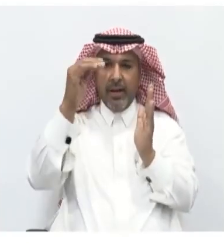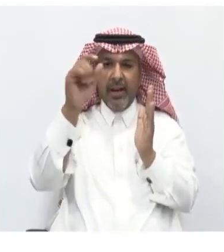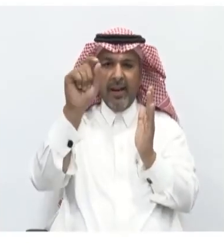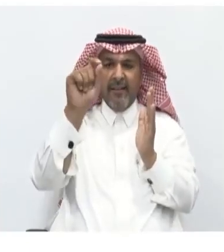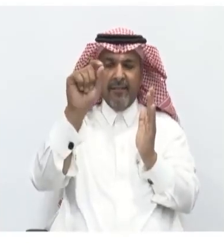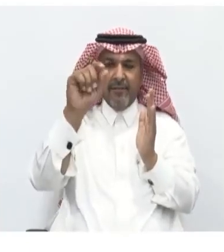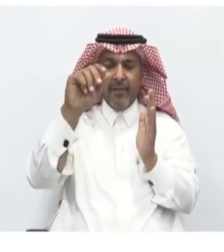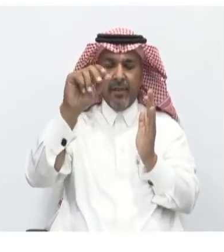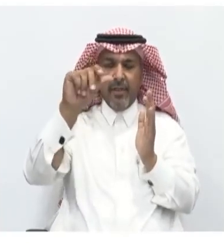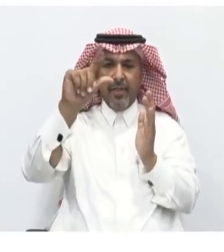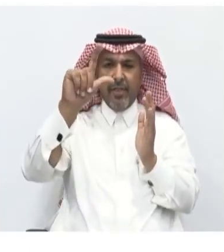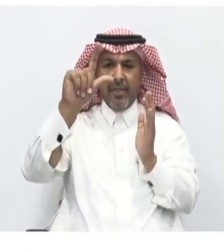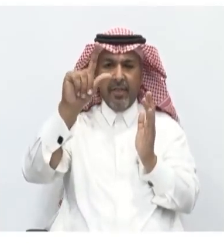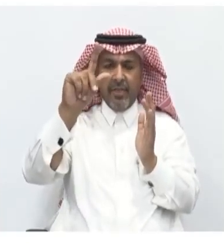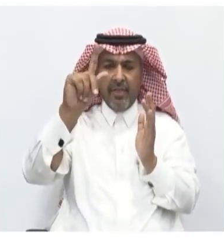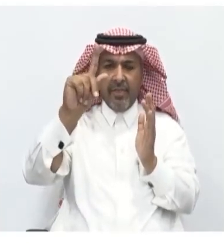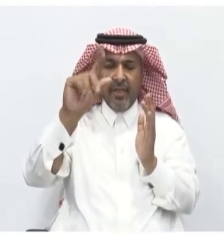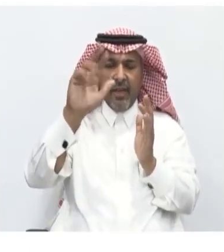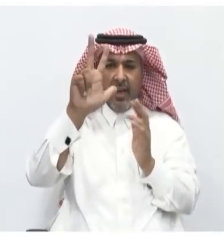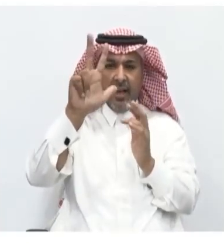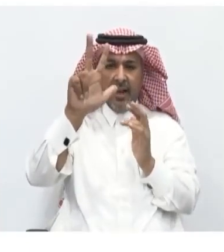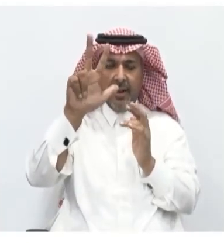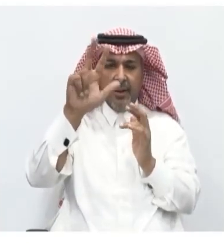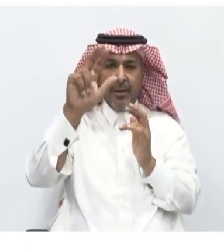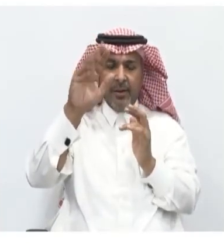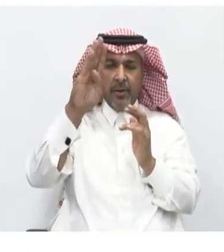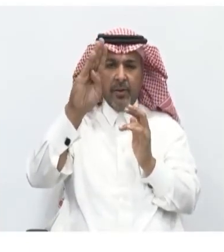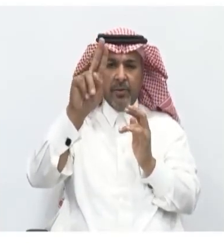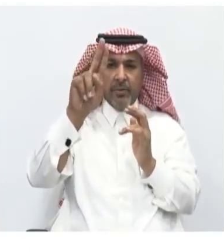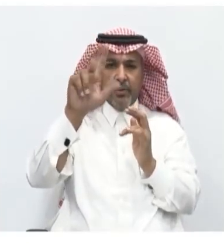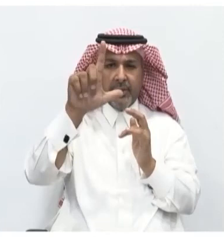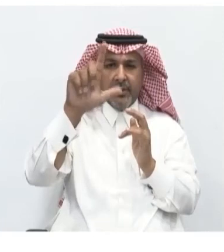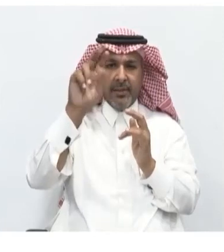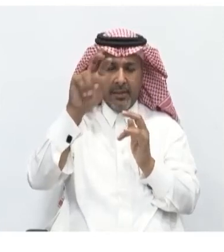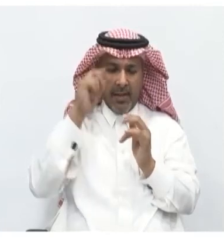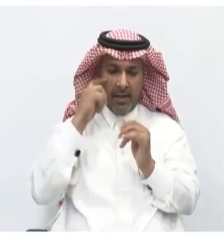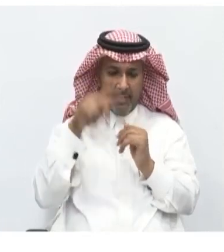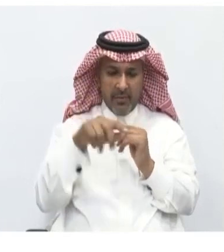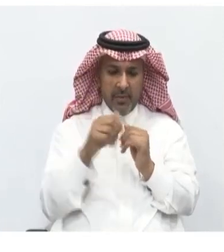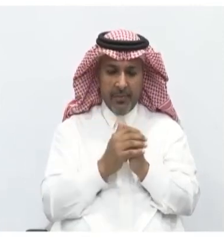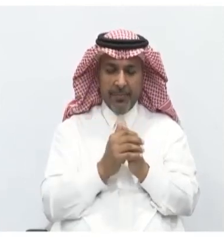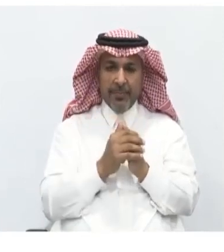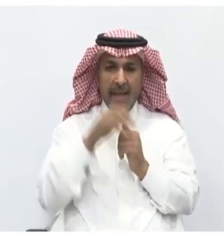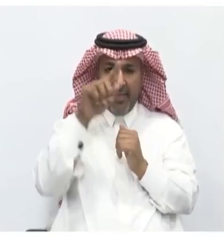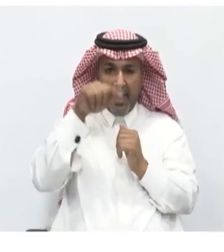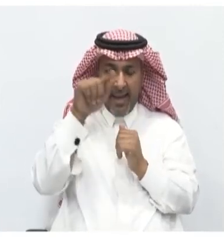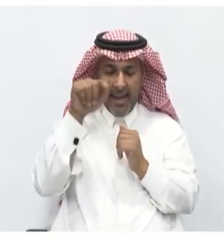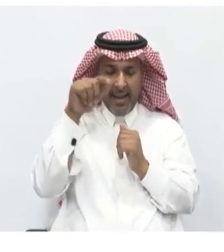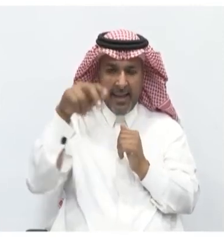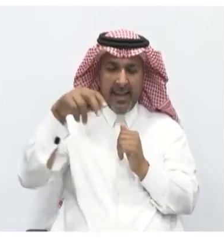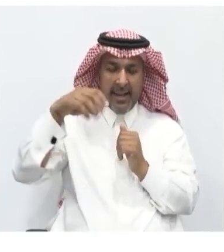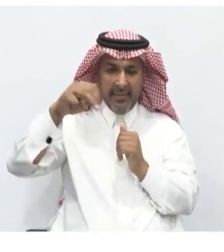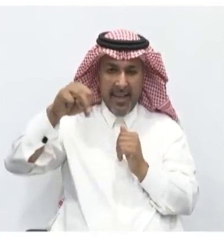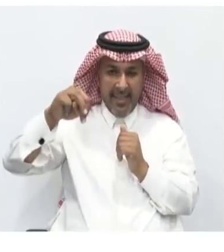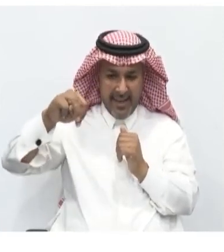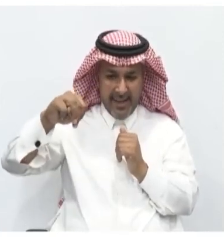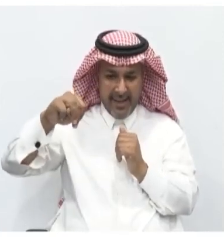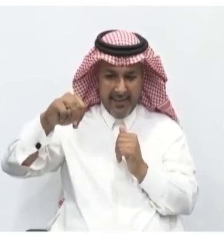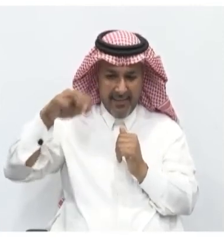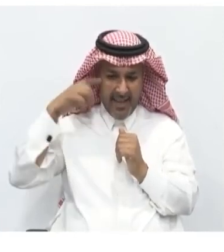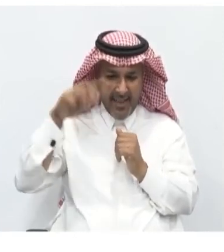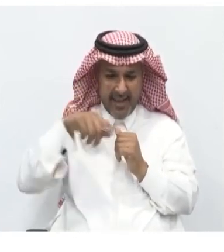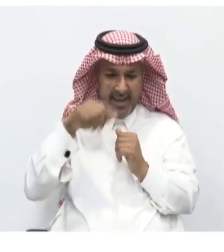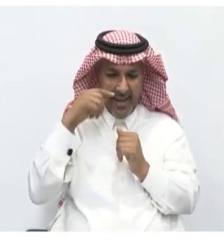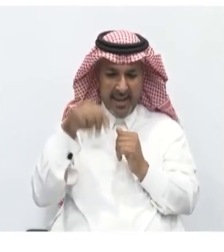بالحل فقره اي انتو زائد 3 اتش تو النيتروجين زائد